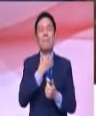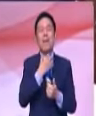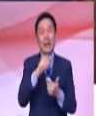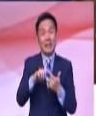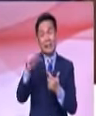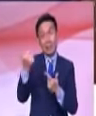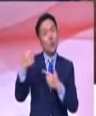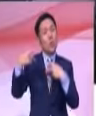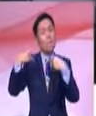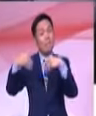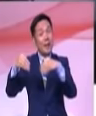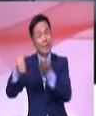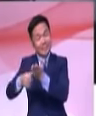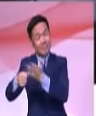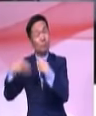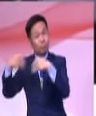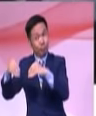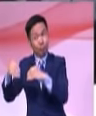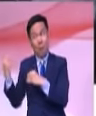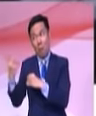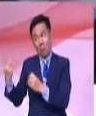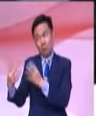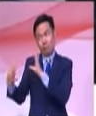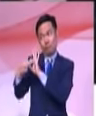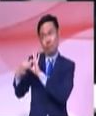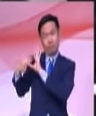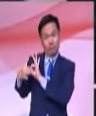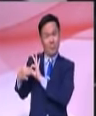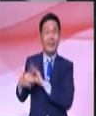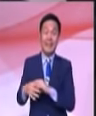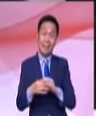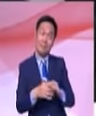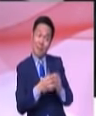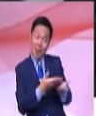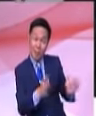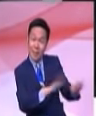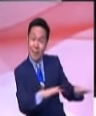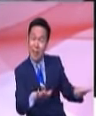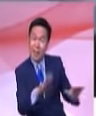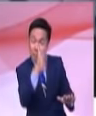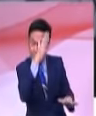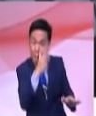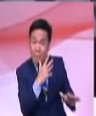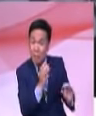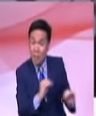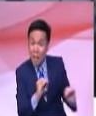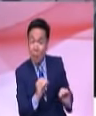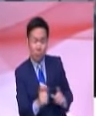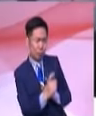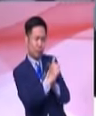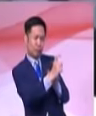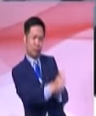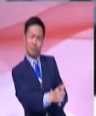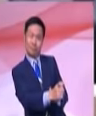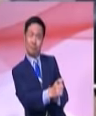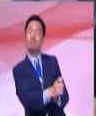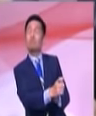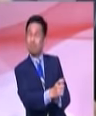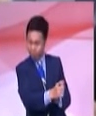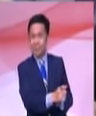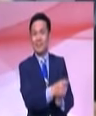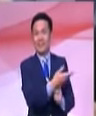sebuah pasaraya. Anak-anak yatim akan diberi voucher. Jadi anak-anak yatim